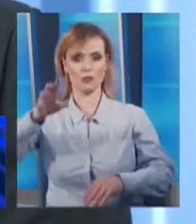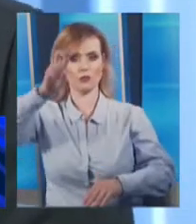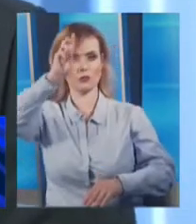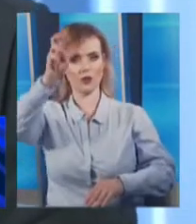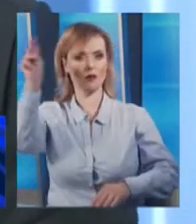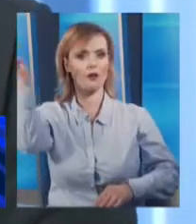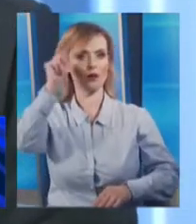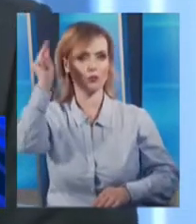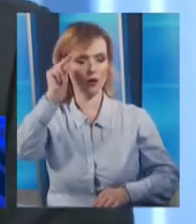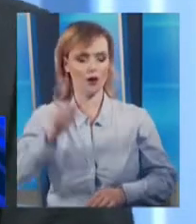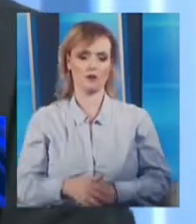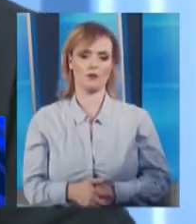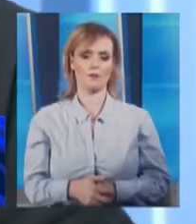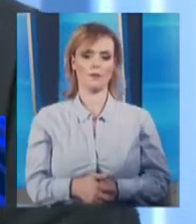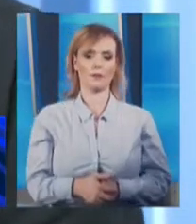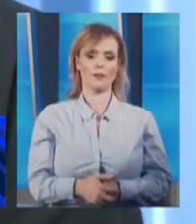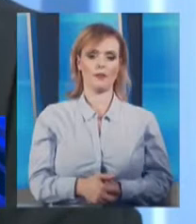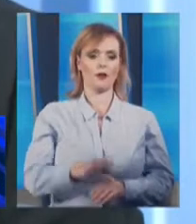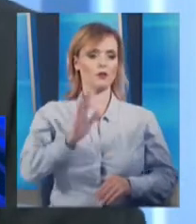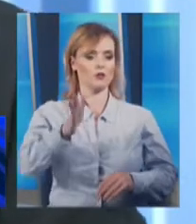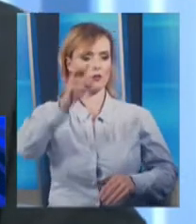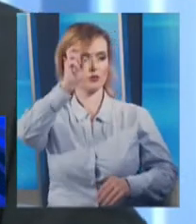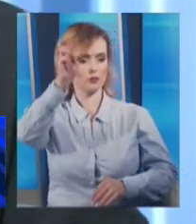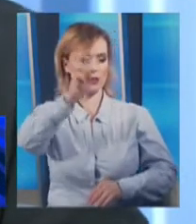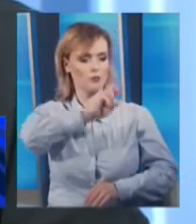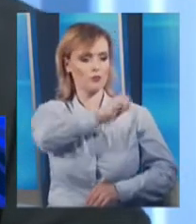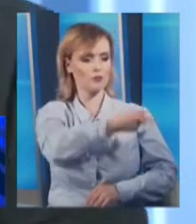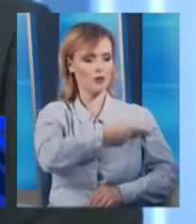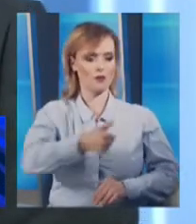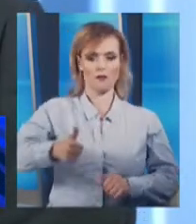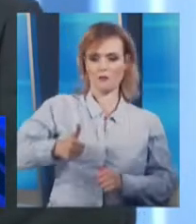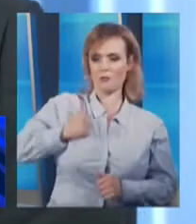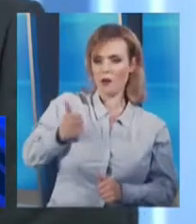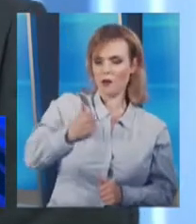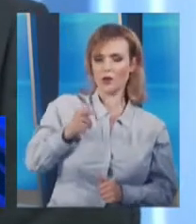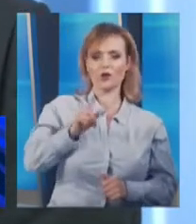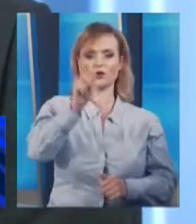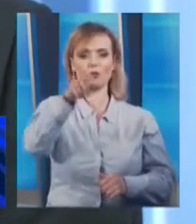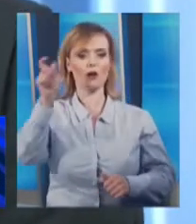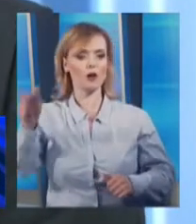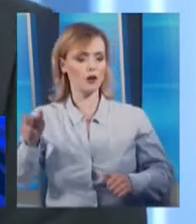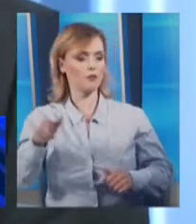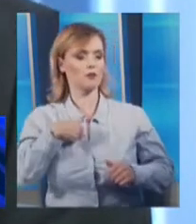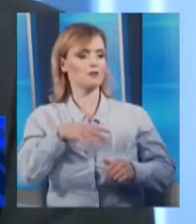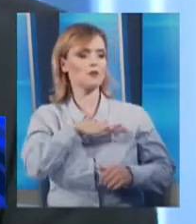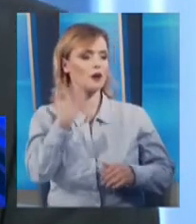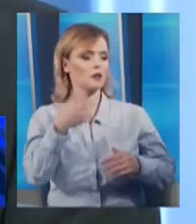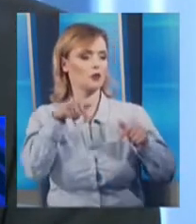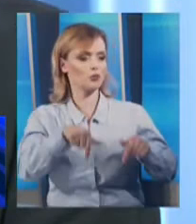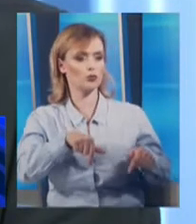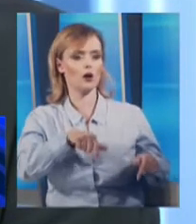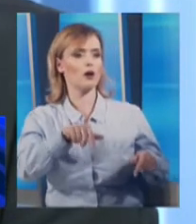educată, o țară puternică, o țară mândră, din care oamenii să nu vrea să plece niciodată și nici